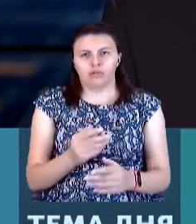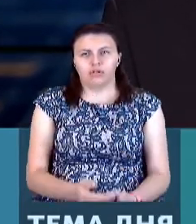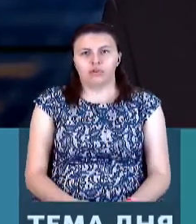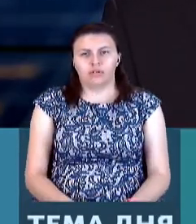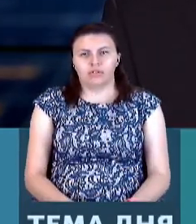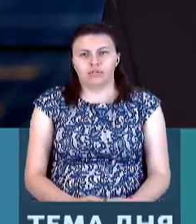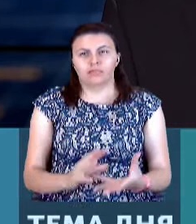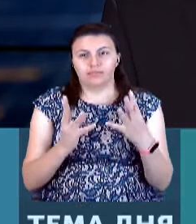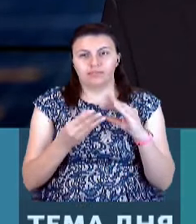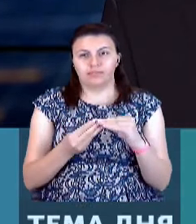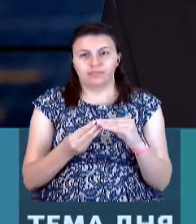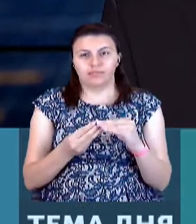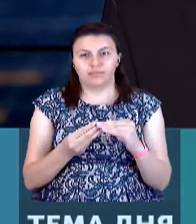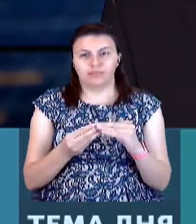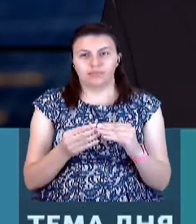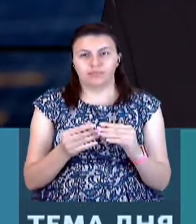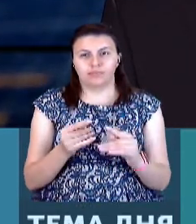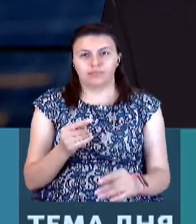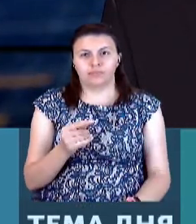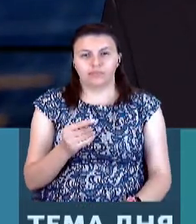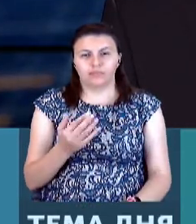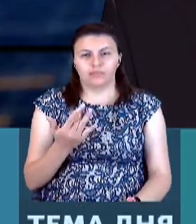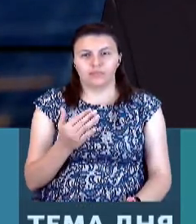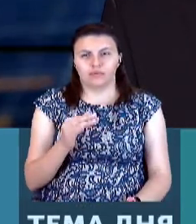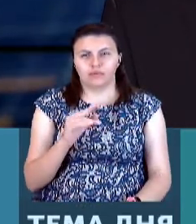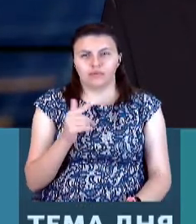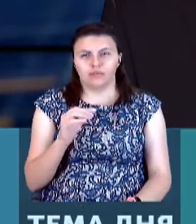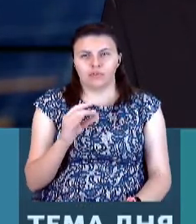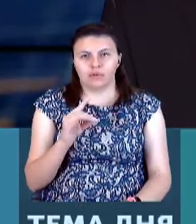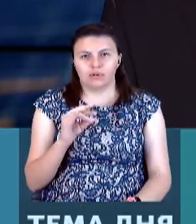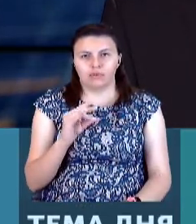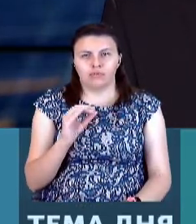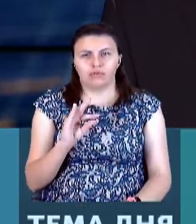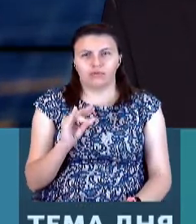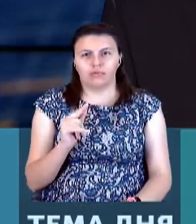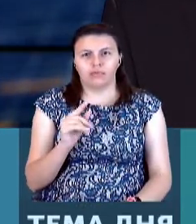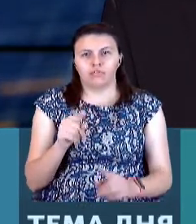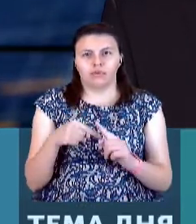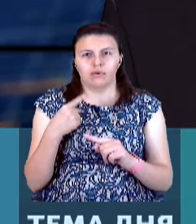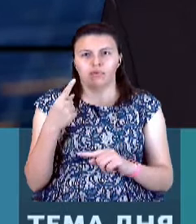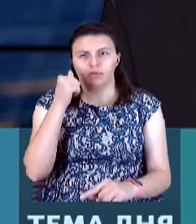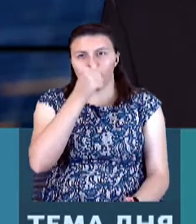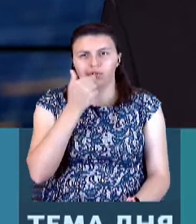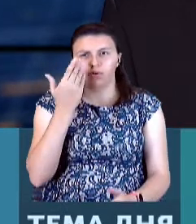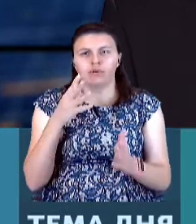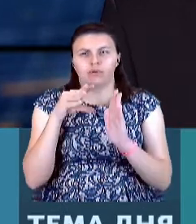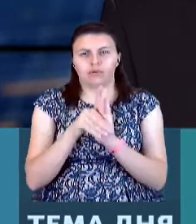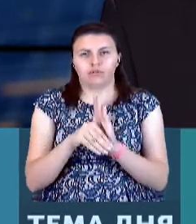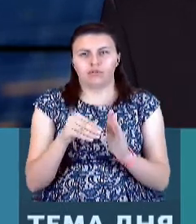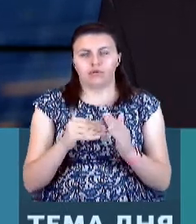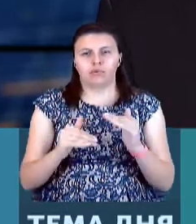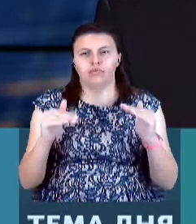ну, складатиме десятки мільярдів гривень. А наступного року, якщо врахувати оце підвищення мінімальної заробітної